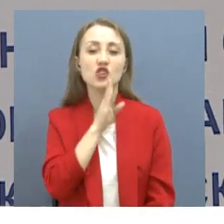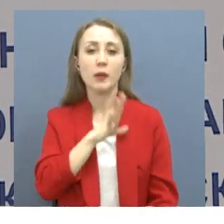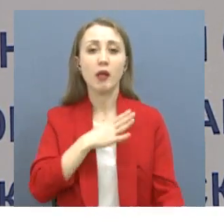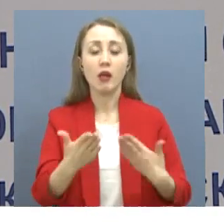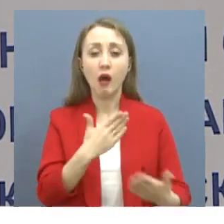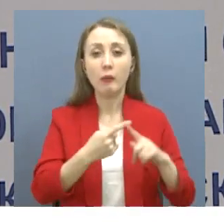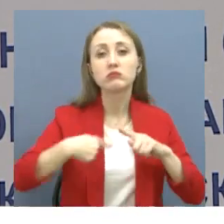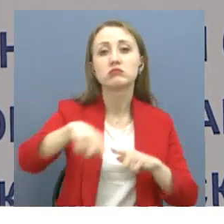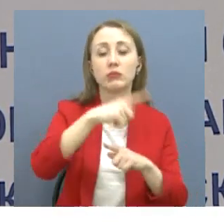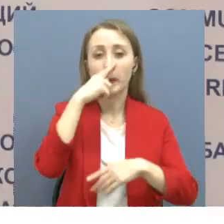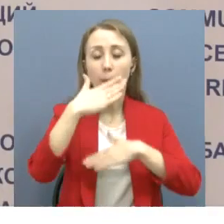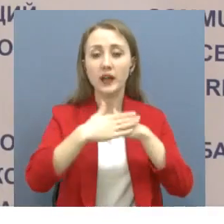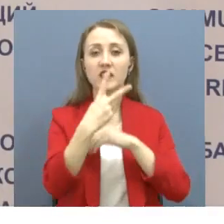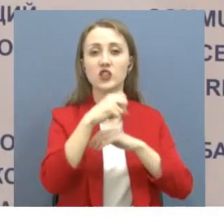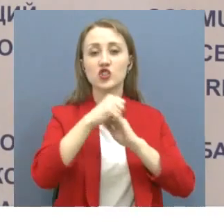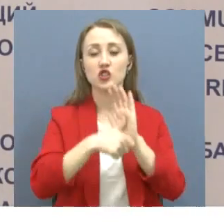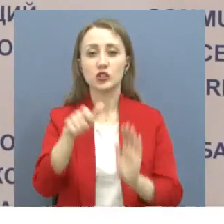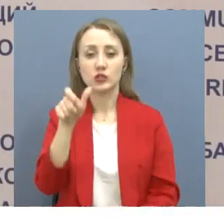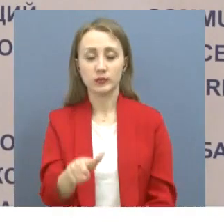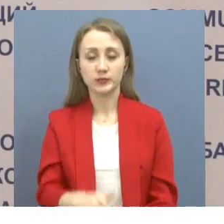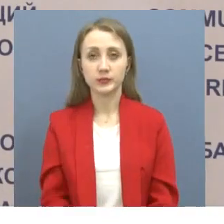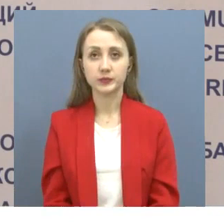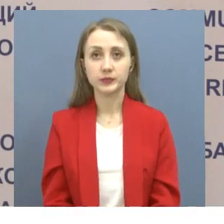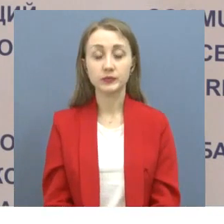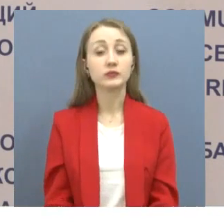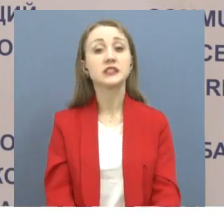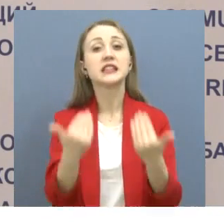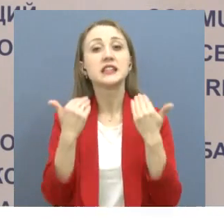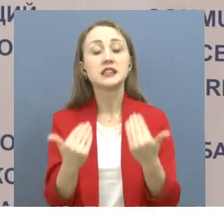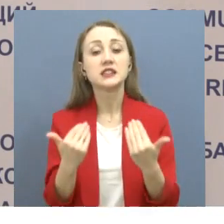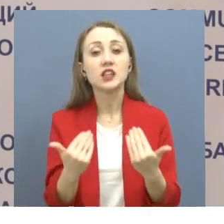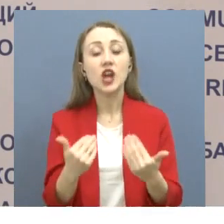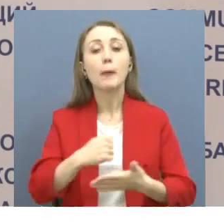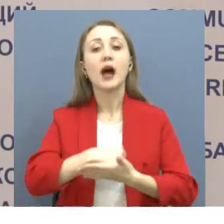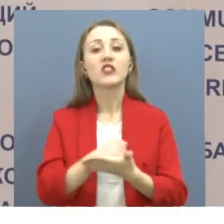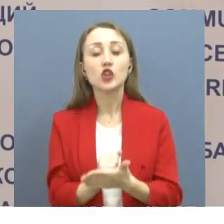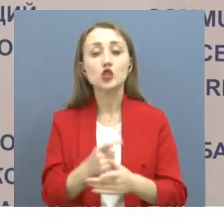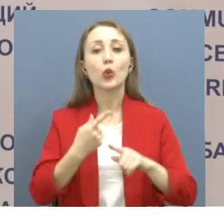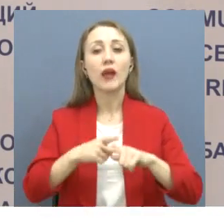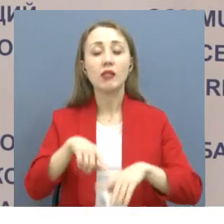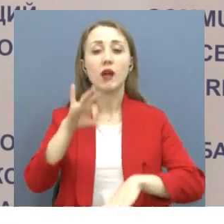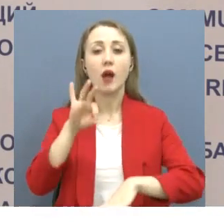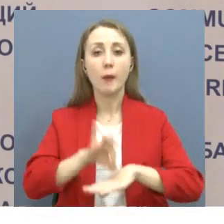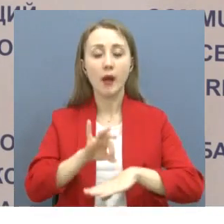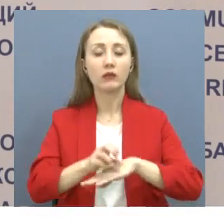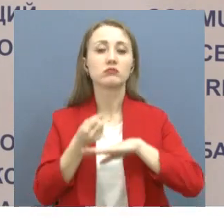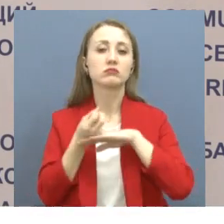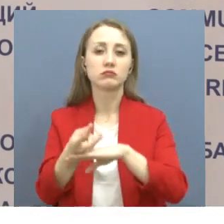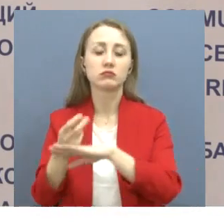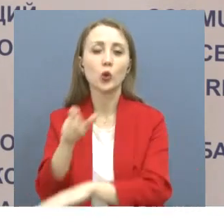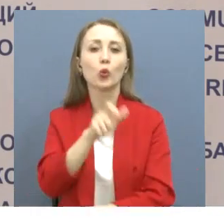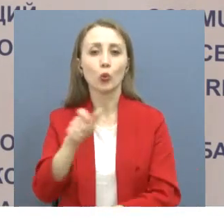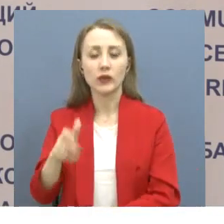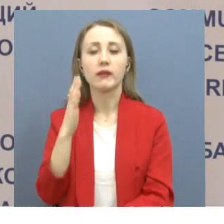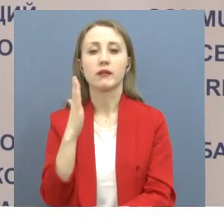настоящее время пациенты с подтвержденным диагнозом КВИ изолированы и получают лечение в стационарах области, а